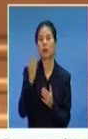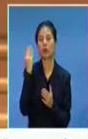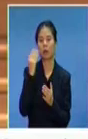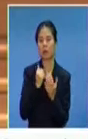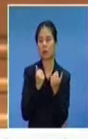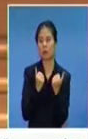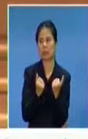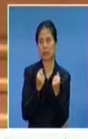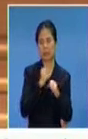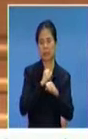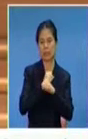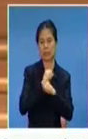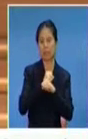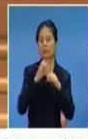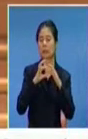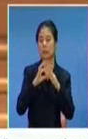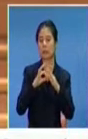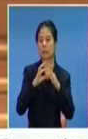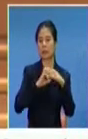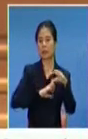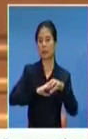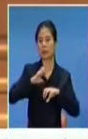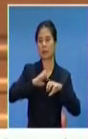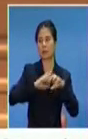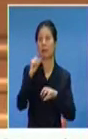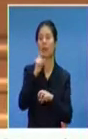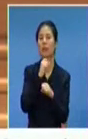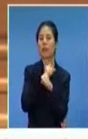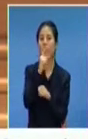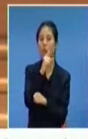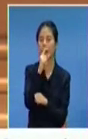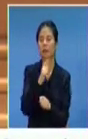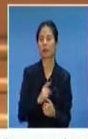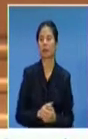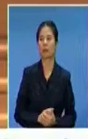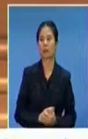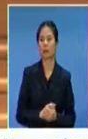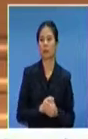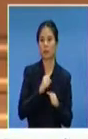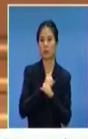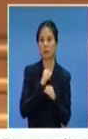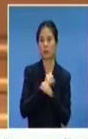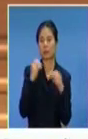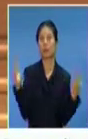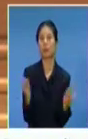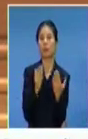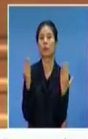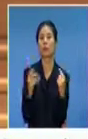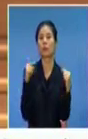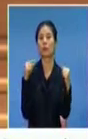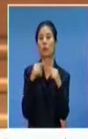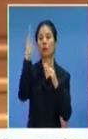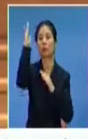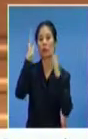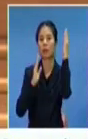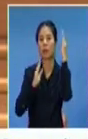ใจว่ายังดำเนินการต่อหรือไม่ฮะถามว่าโรงเรียนนี้เขาทำอะไรฮะโรงเรียนนี้เขาเสริมสร้างประชาธิปไตยอย่าง